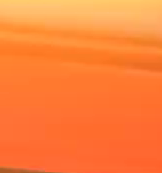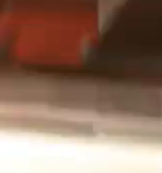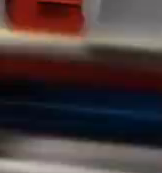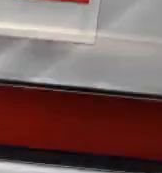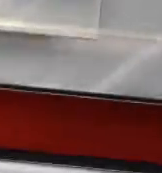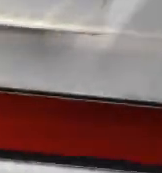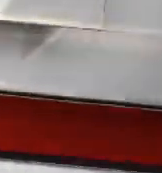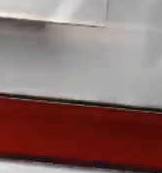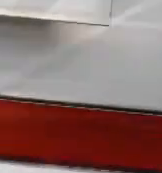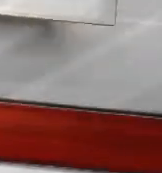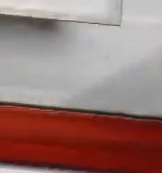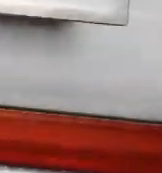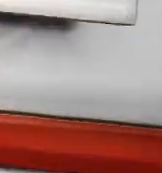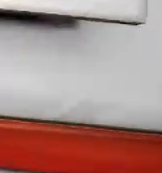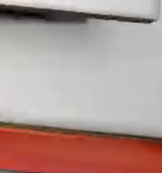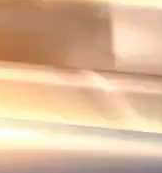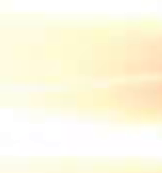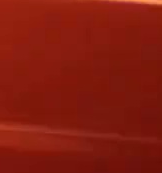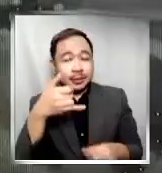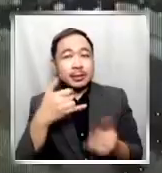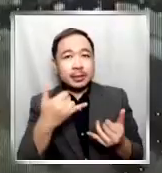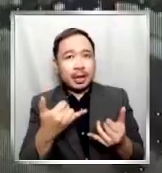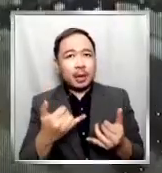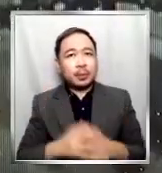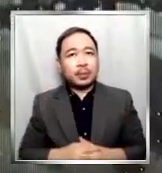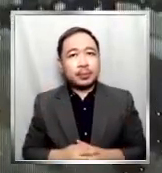Consulta, exclusive.